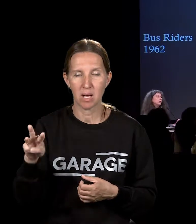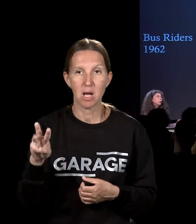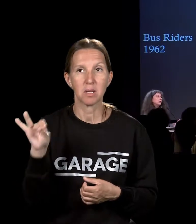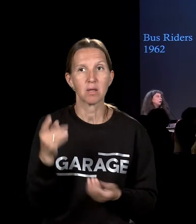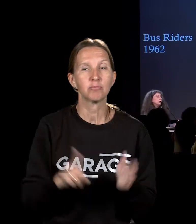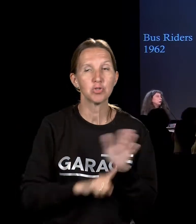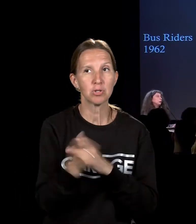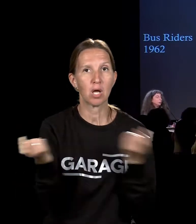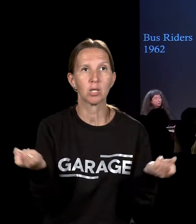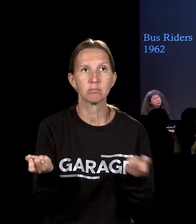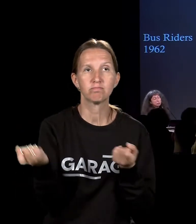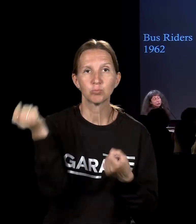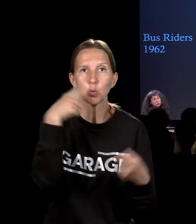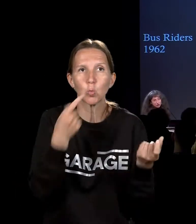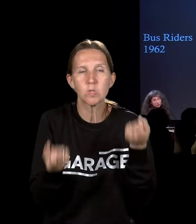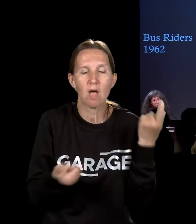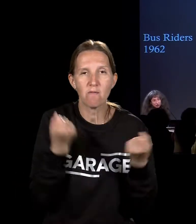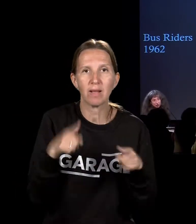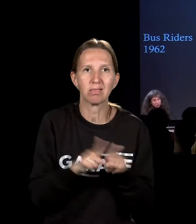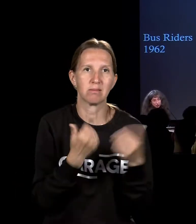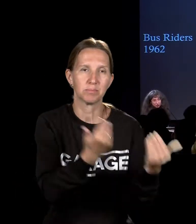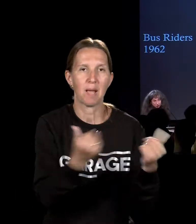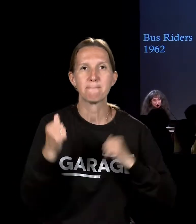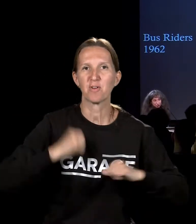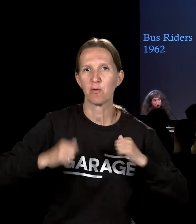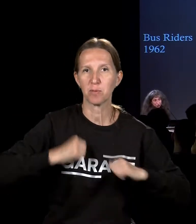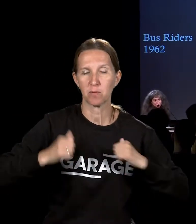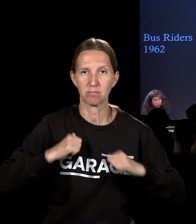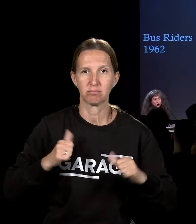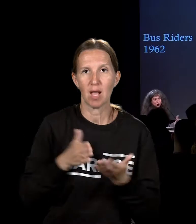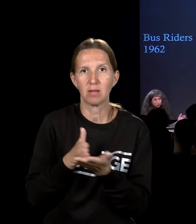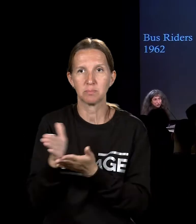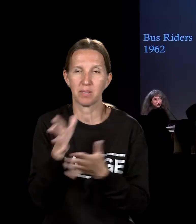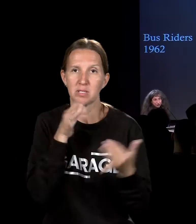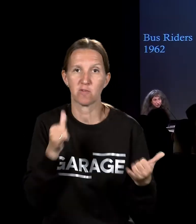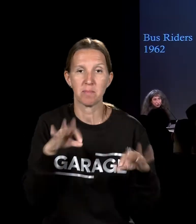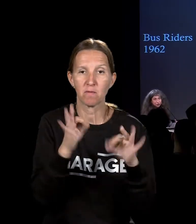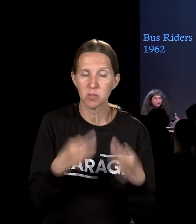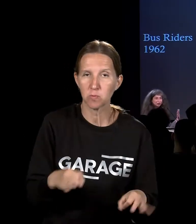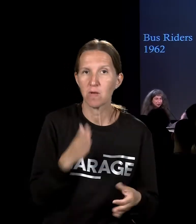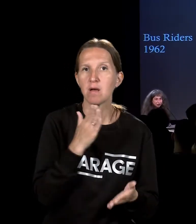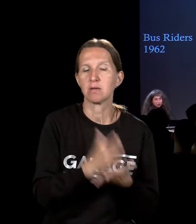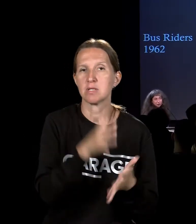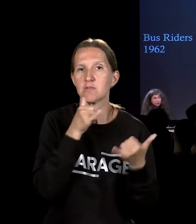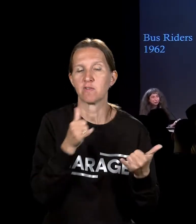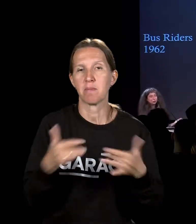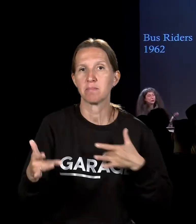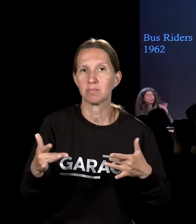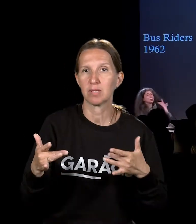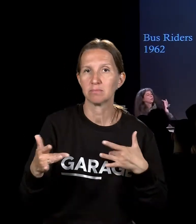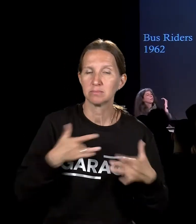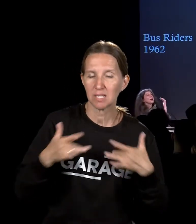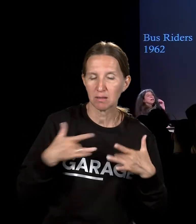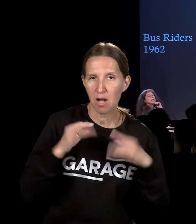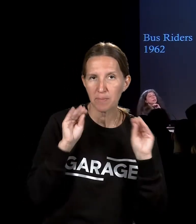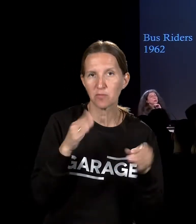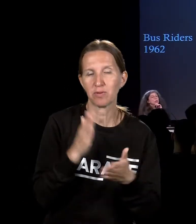перформативный аспект современного искусства, что есть современный танец, что есть какие-то театральные постановки, что есть